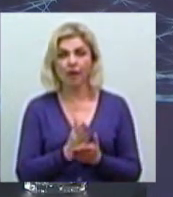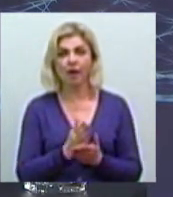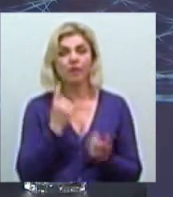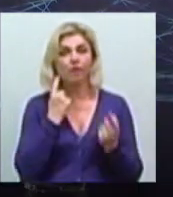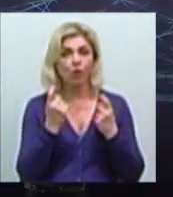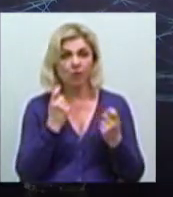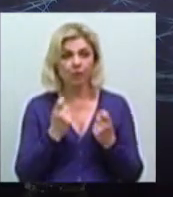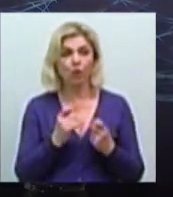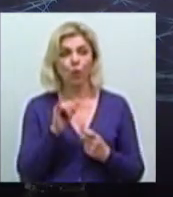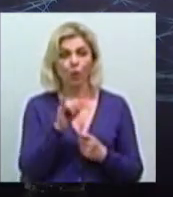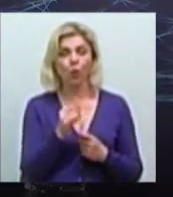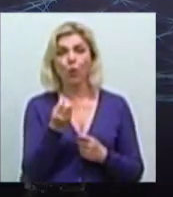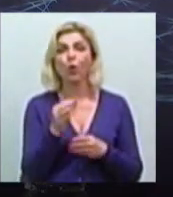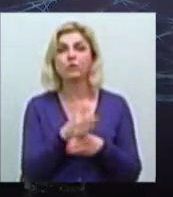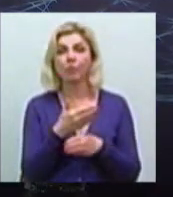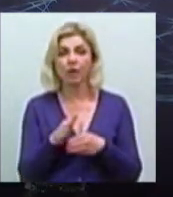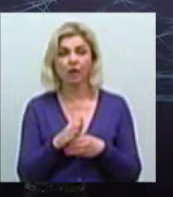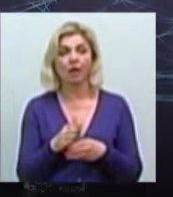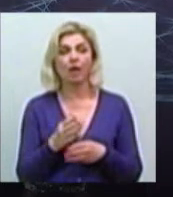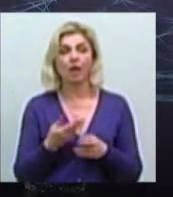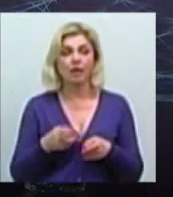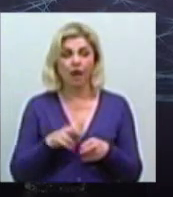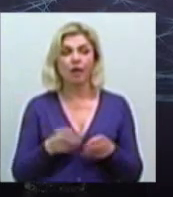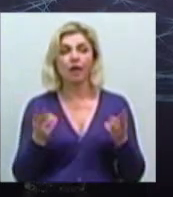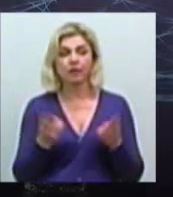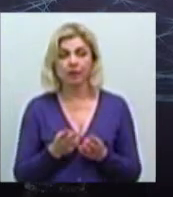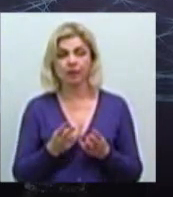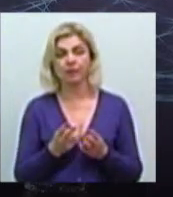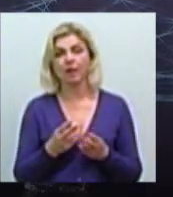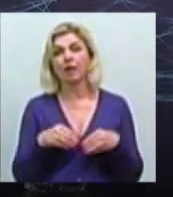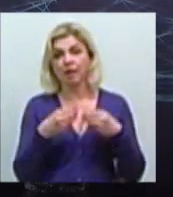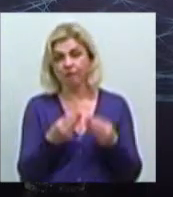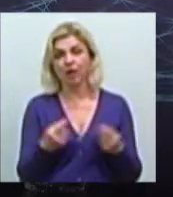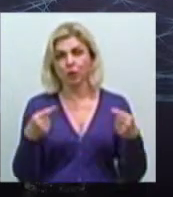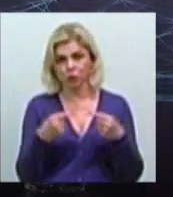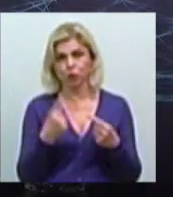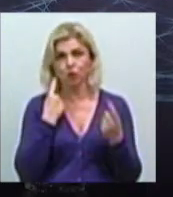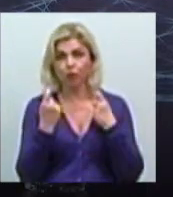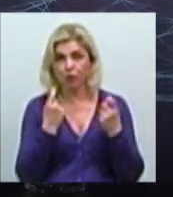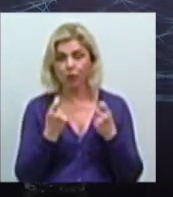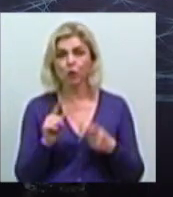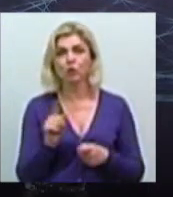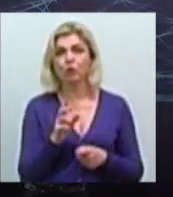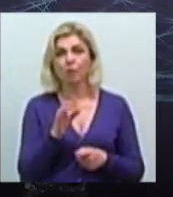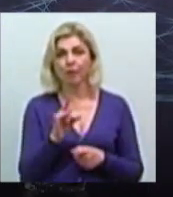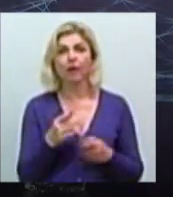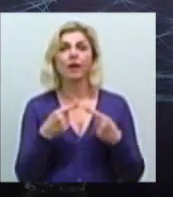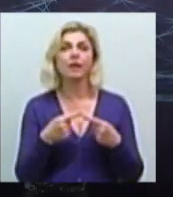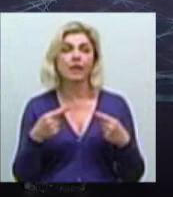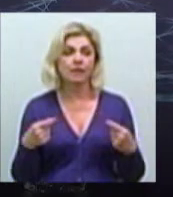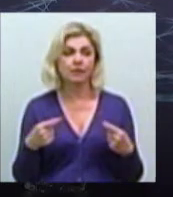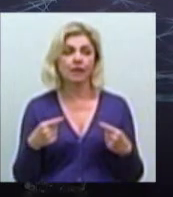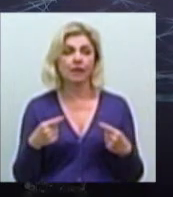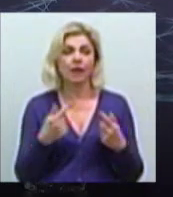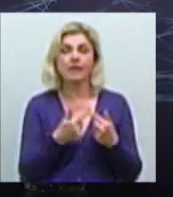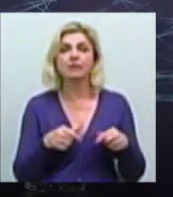є у розпорядників, які потрібно викладати в певному форматі. Це для того, щоб різні інституції та